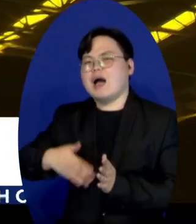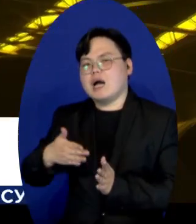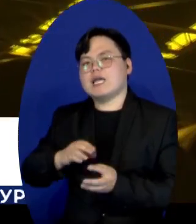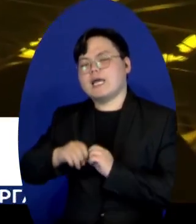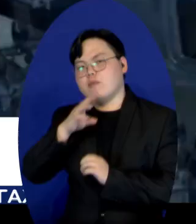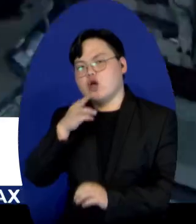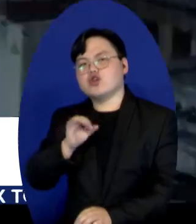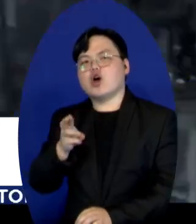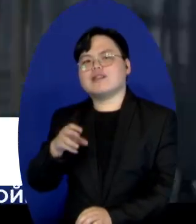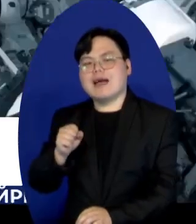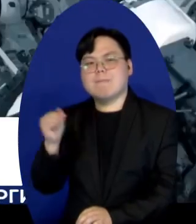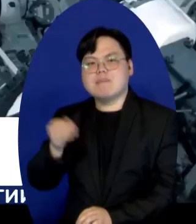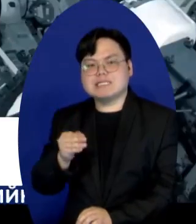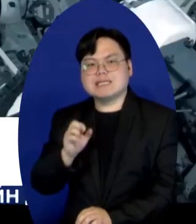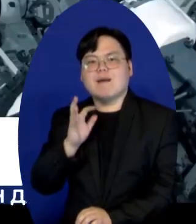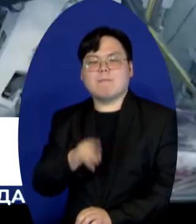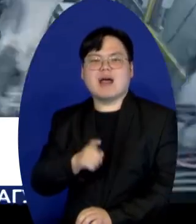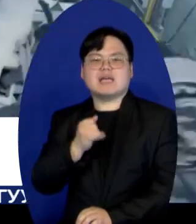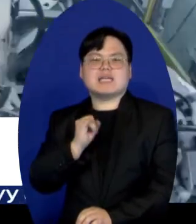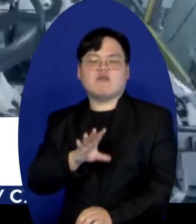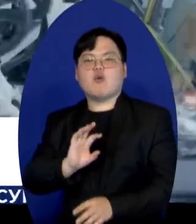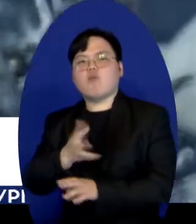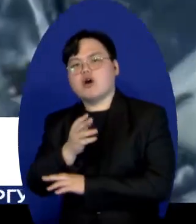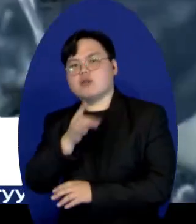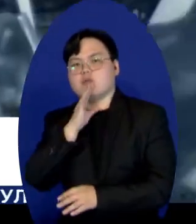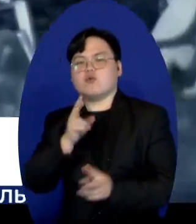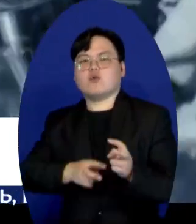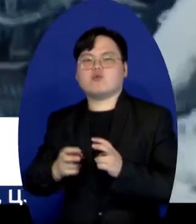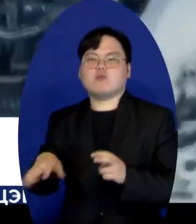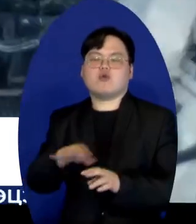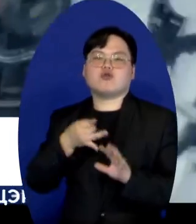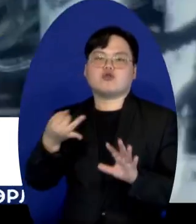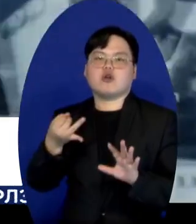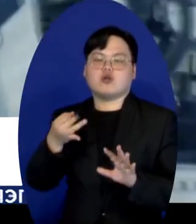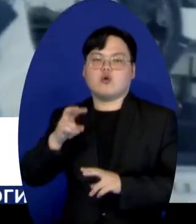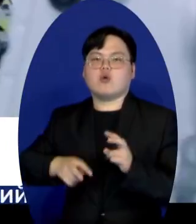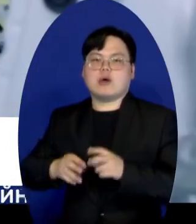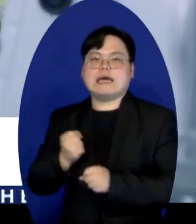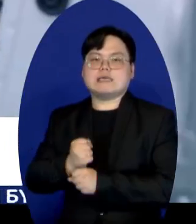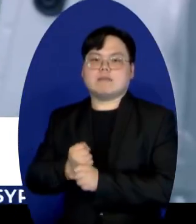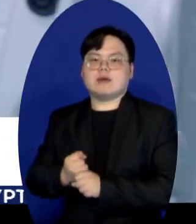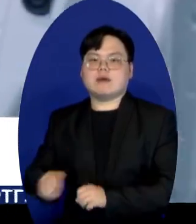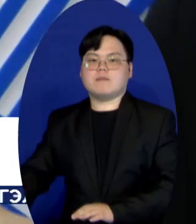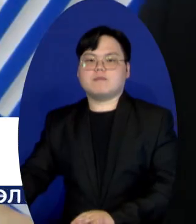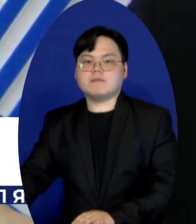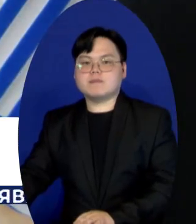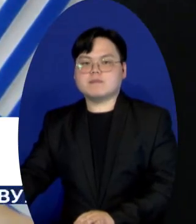өксөрөх, Toyota автомашины салбар, хэвс, мод үржүүлэхийн үйлдвэр зэрэг 7 том үйлдвэр ажилладаг.